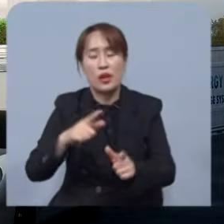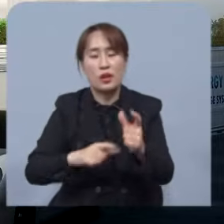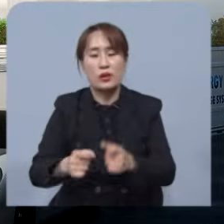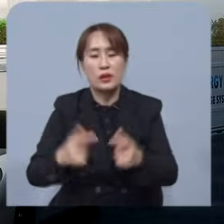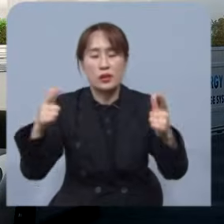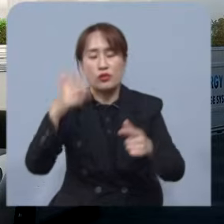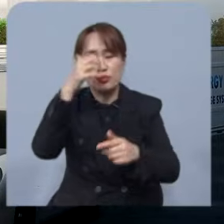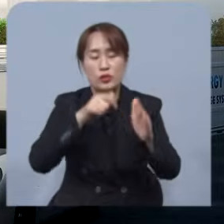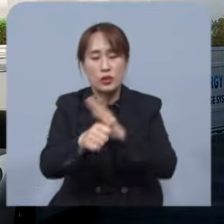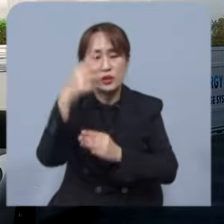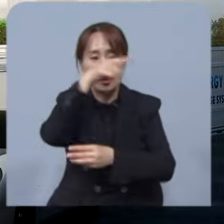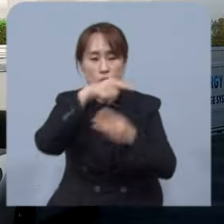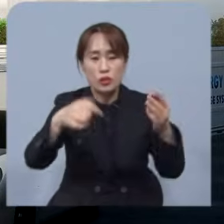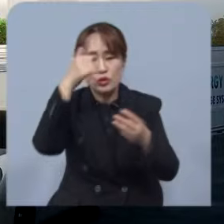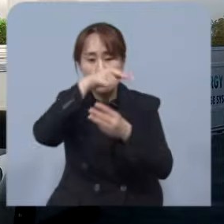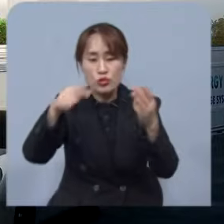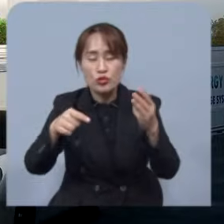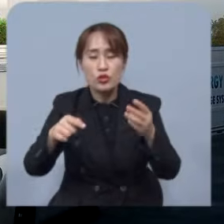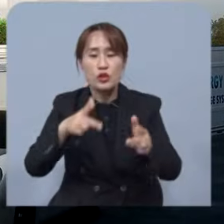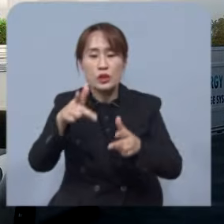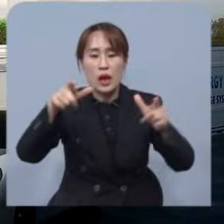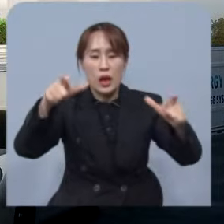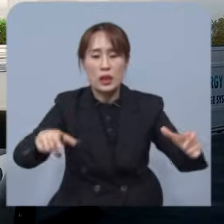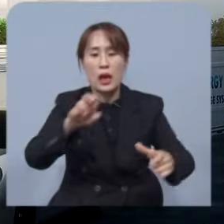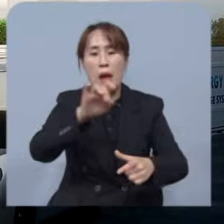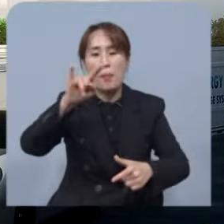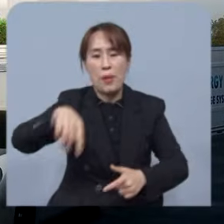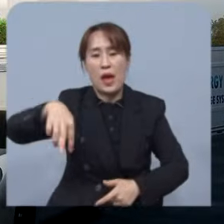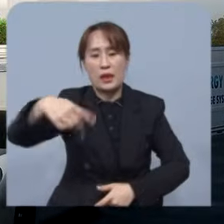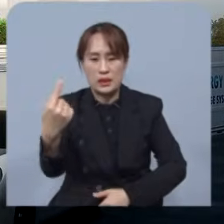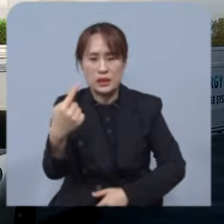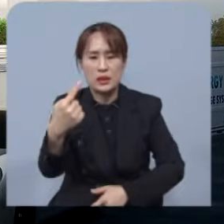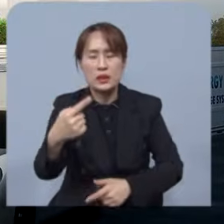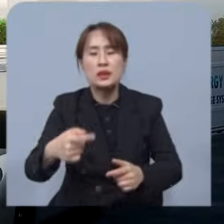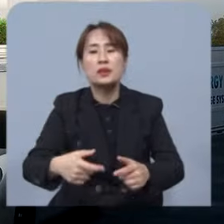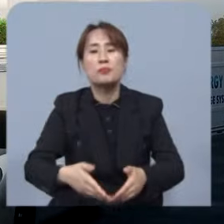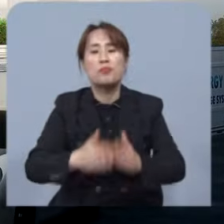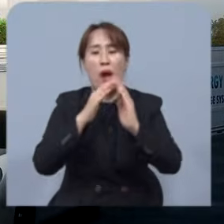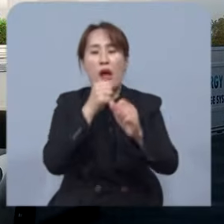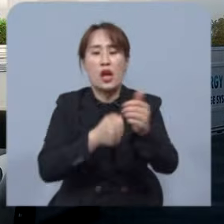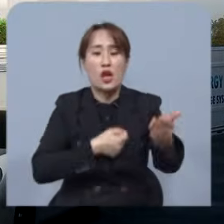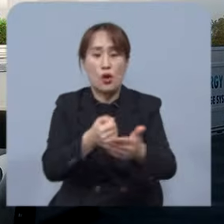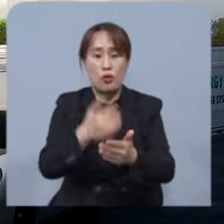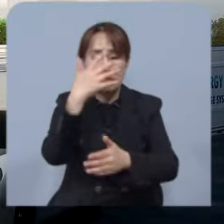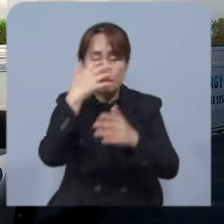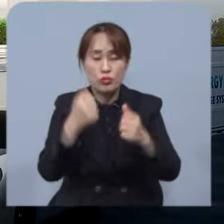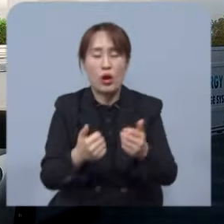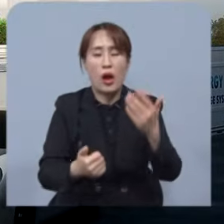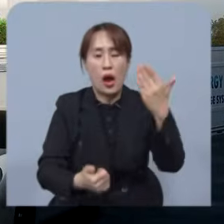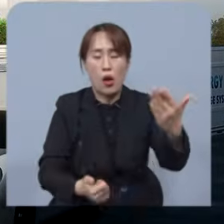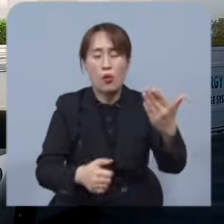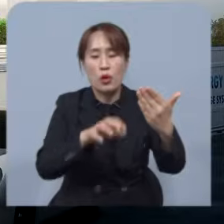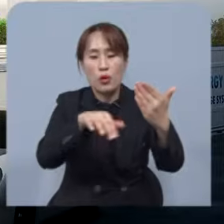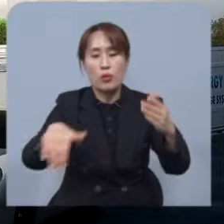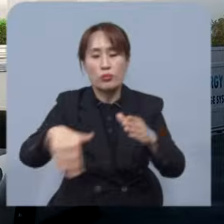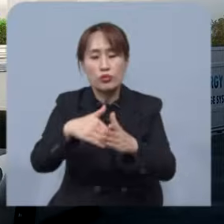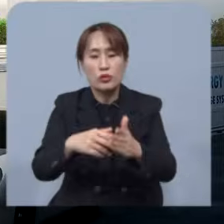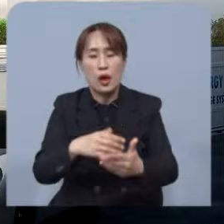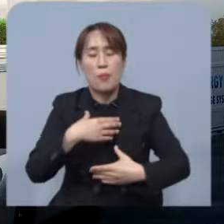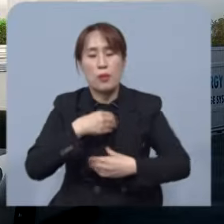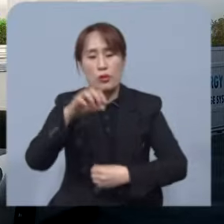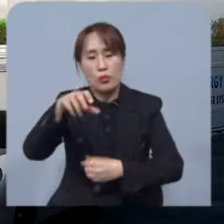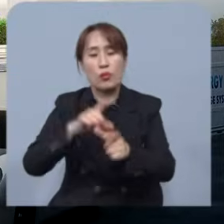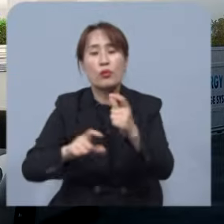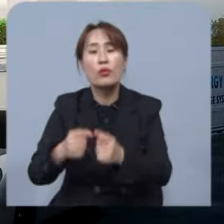대표 산단인 청주, 충주 상단을 맥스 클러스터로 고도해 나가고, 충북의 9개 산단의 문화, 편의 시설